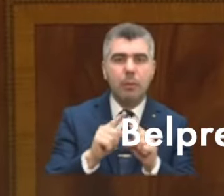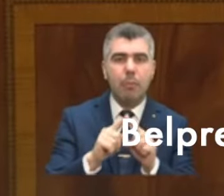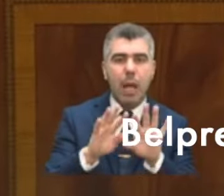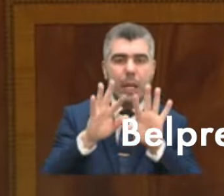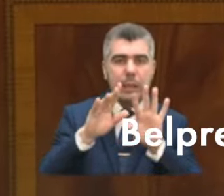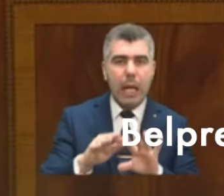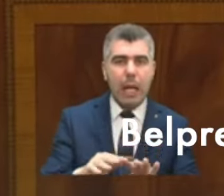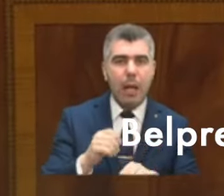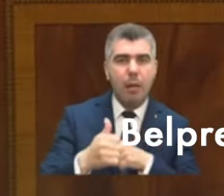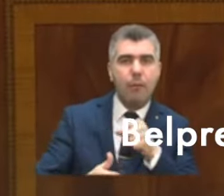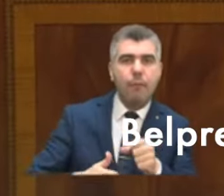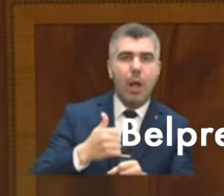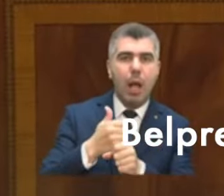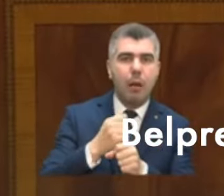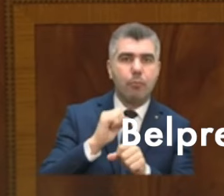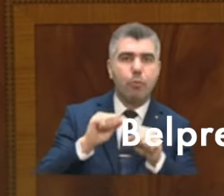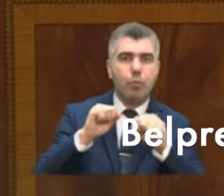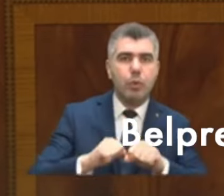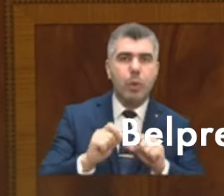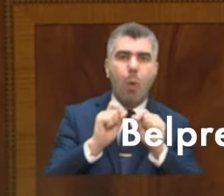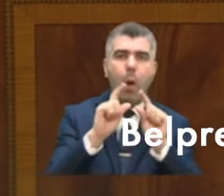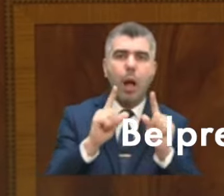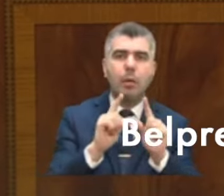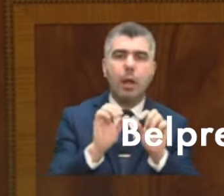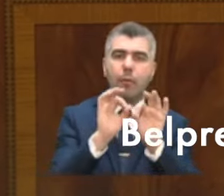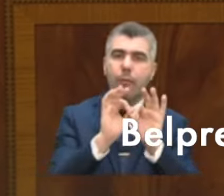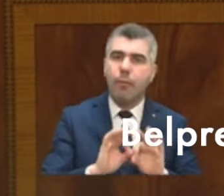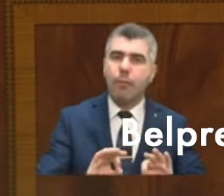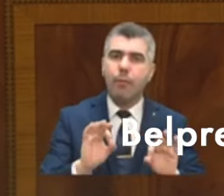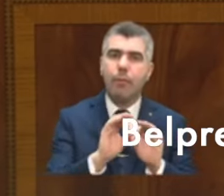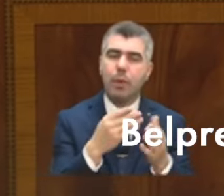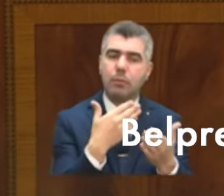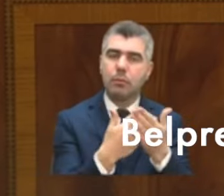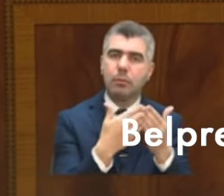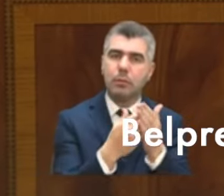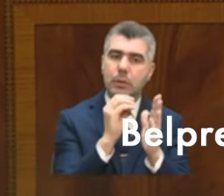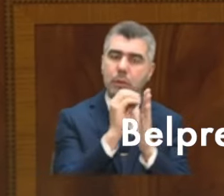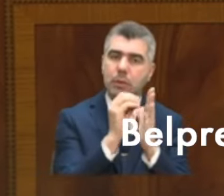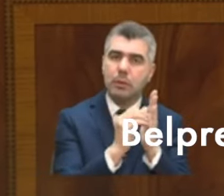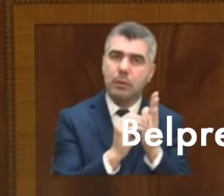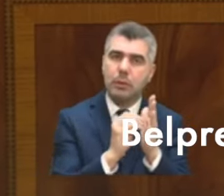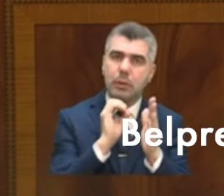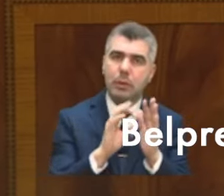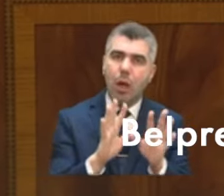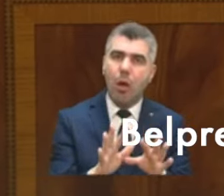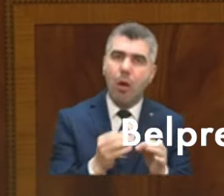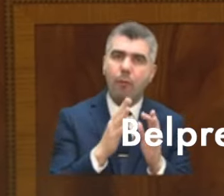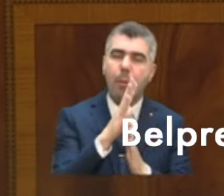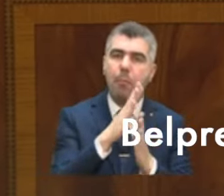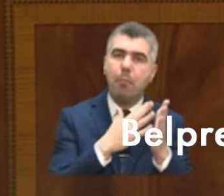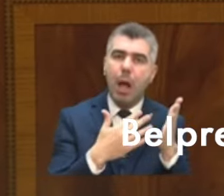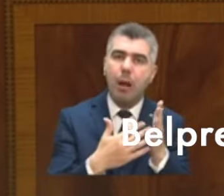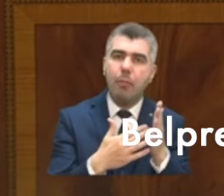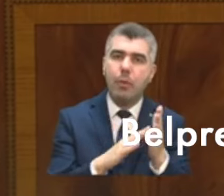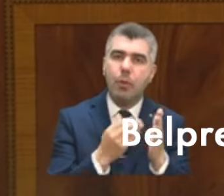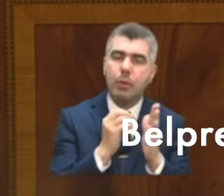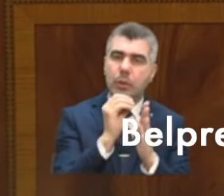للمجلس تتعلق بعدم وضوح معاير ومرجعي اختيار فترات تقييم البرامج